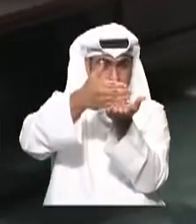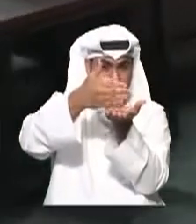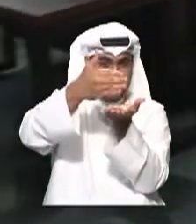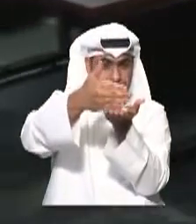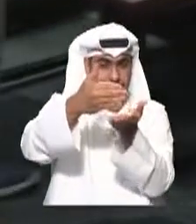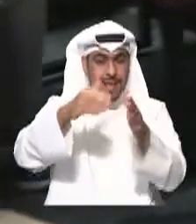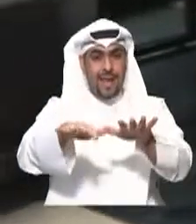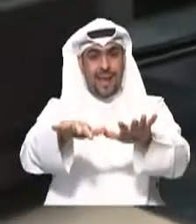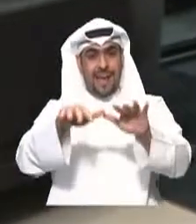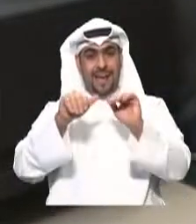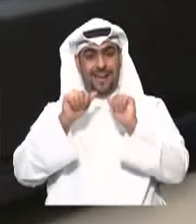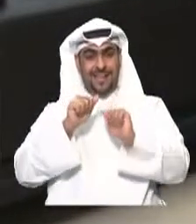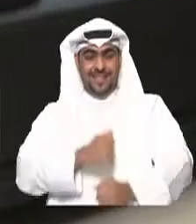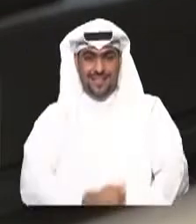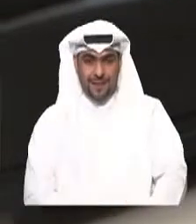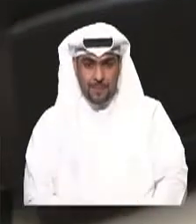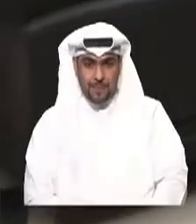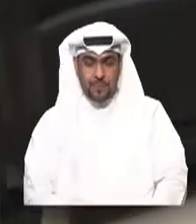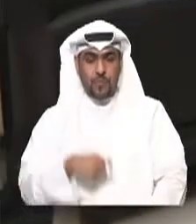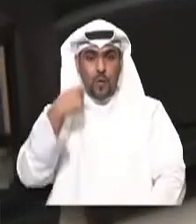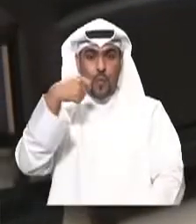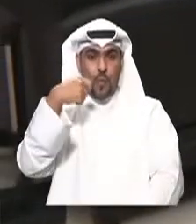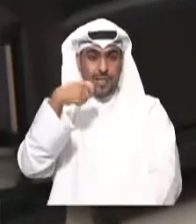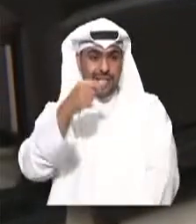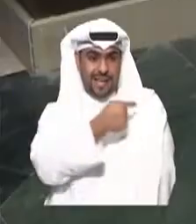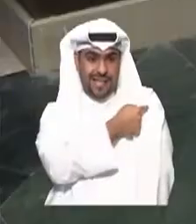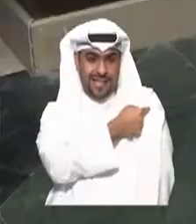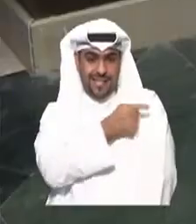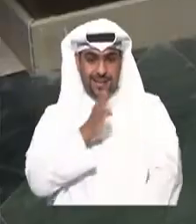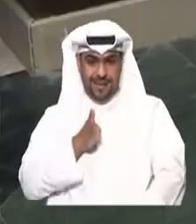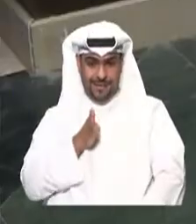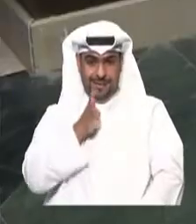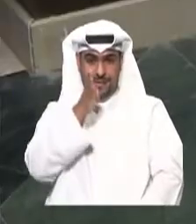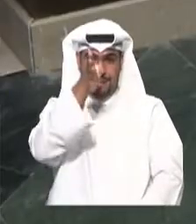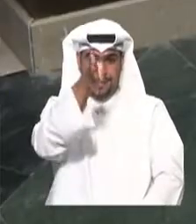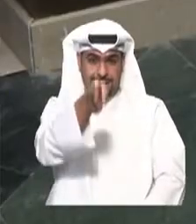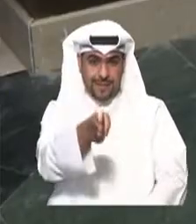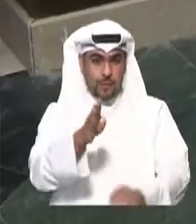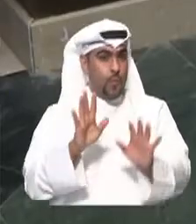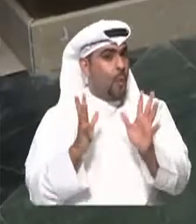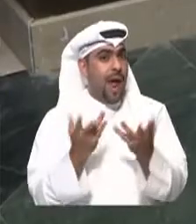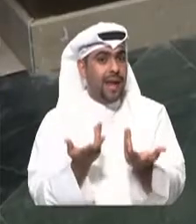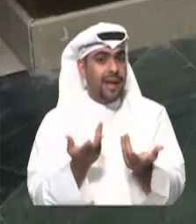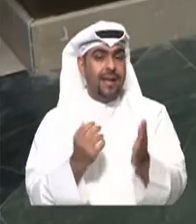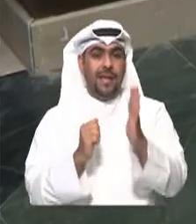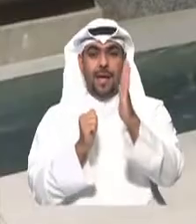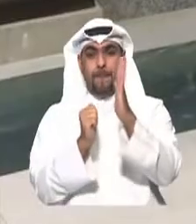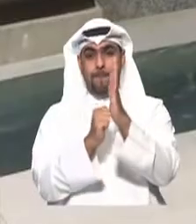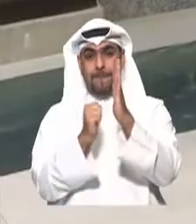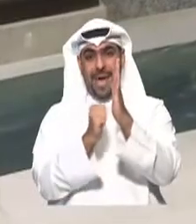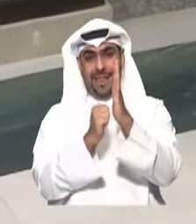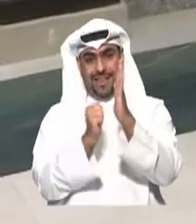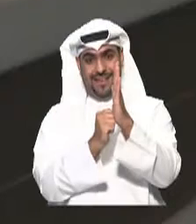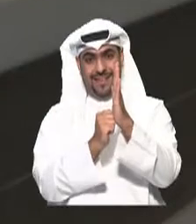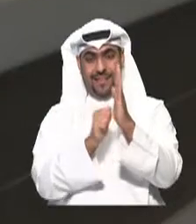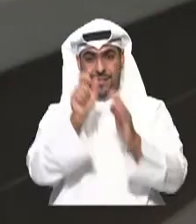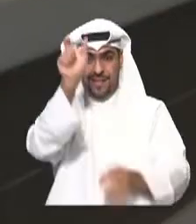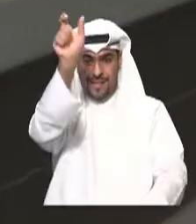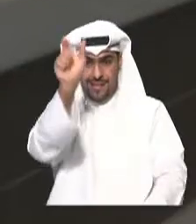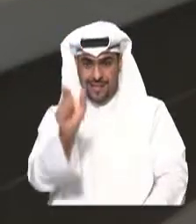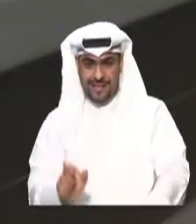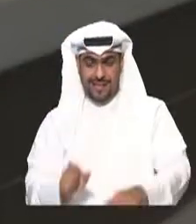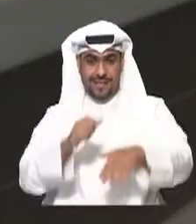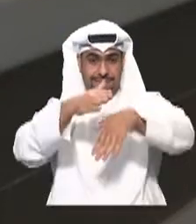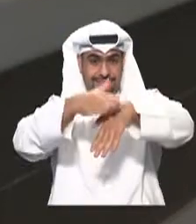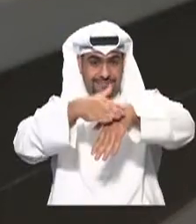الميدانية المتنقلة حاضرة أيضا لتطعيم العمالة المنزلية الغير محصنة والتي تخضع للحجر المؤسسي. الحملات